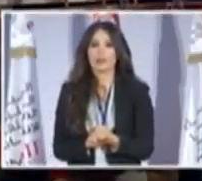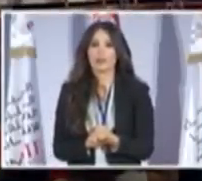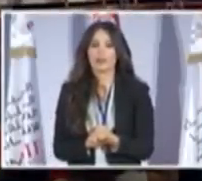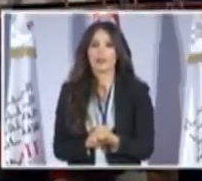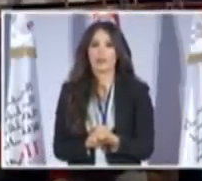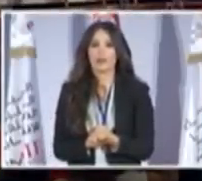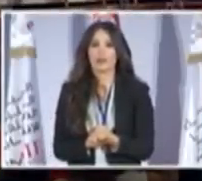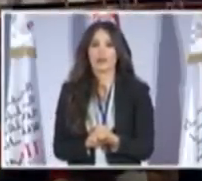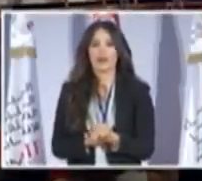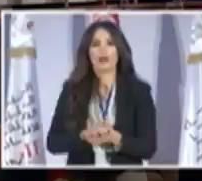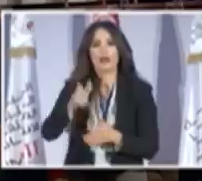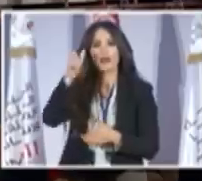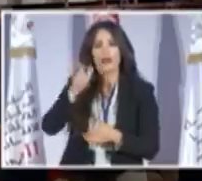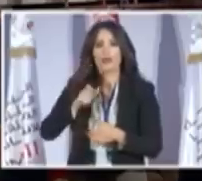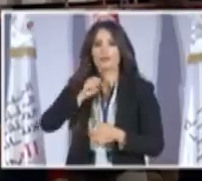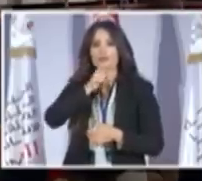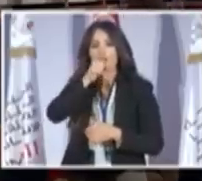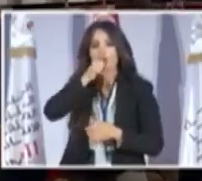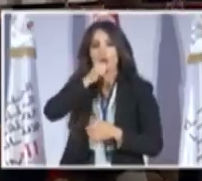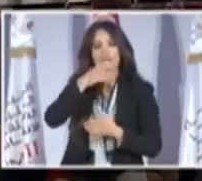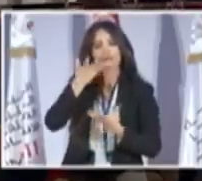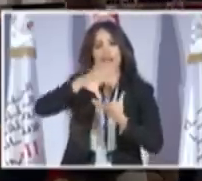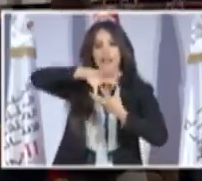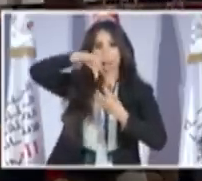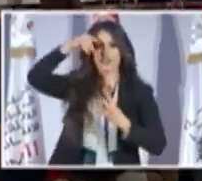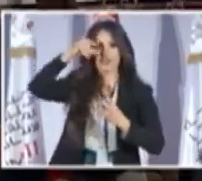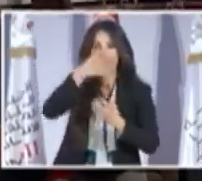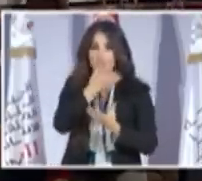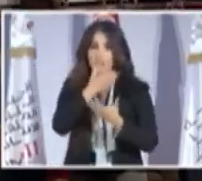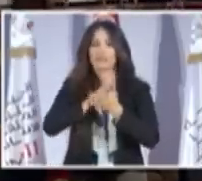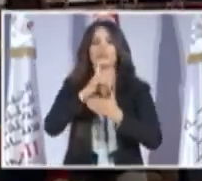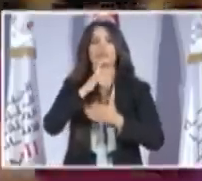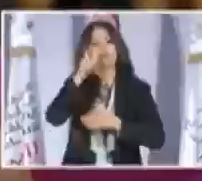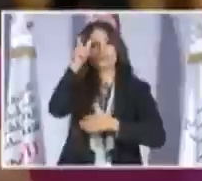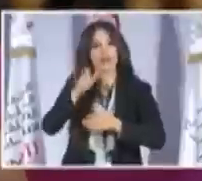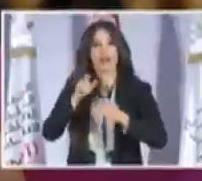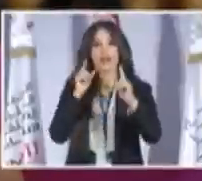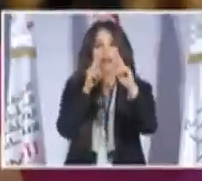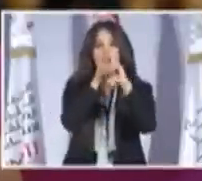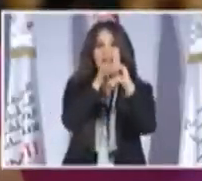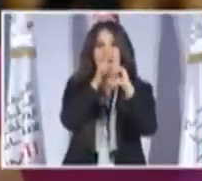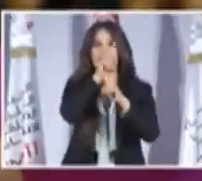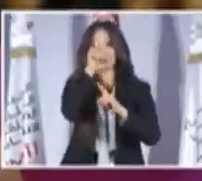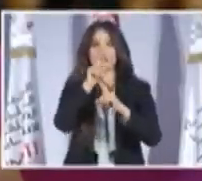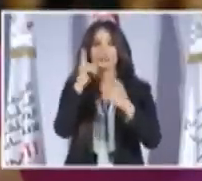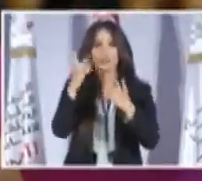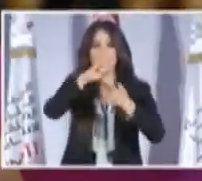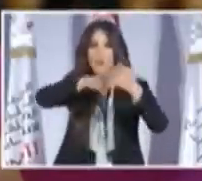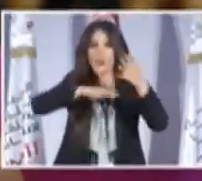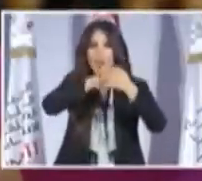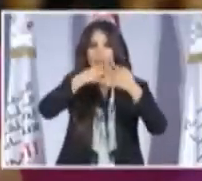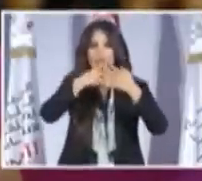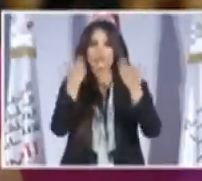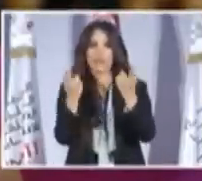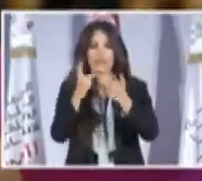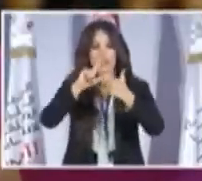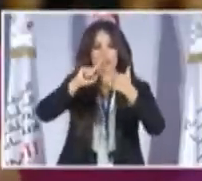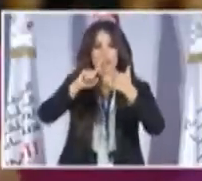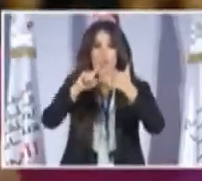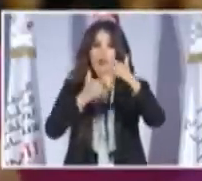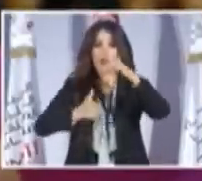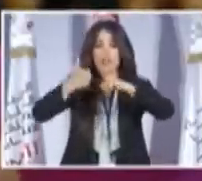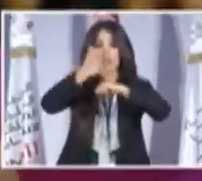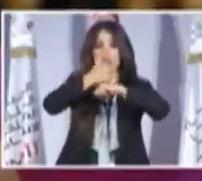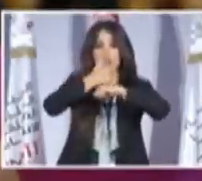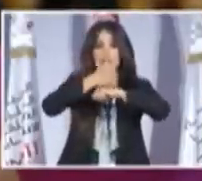موقع الجزيره اه سؤال يتعلق بازمه الدوره الثانيه من الانتخابات الرئاسيه اه هل يمكن ان يتزامن